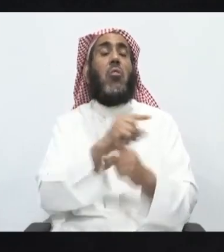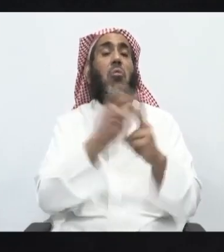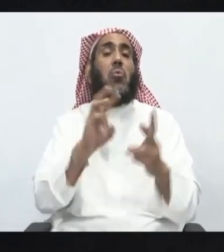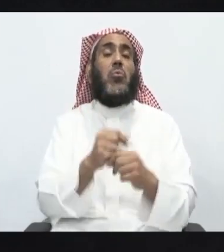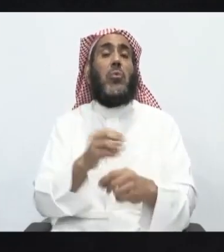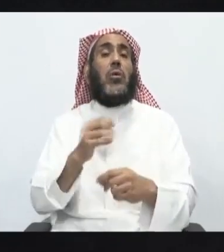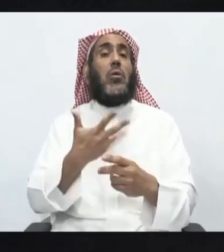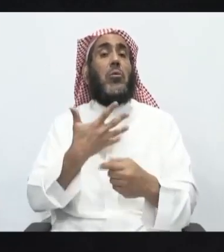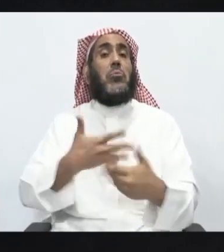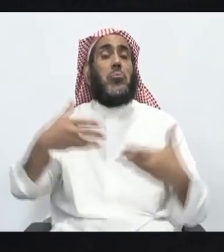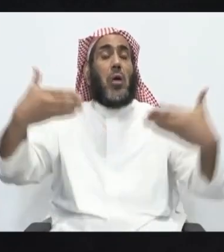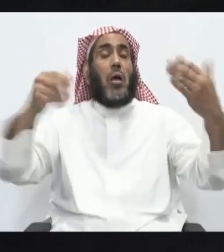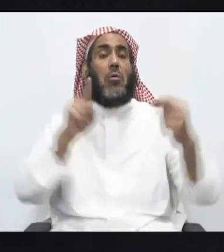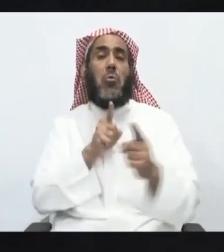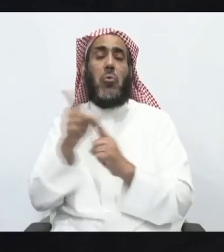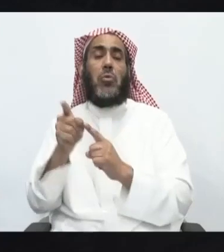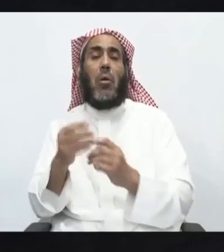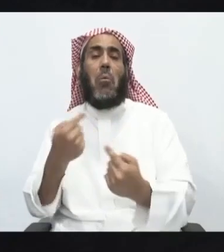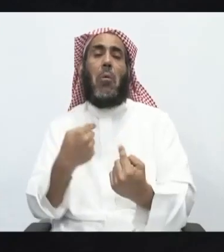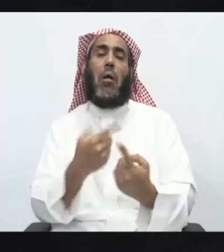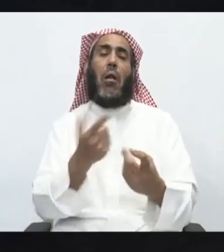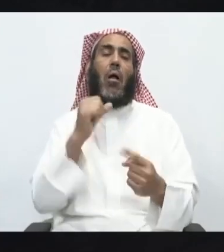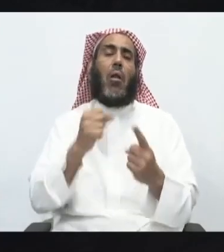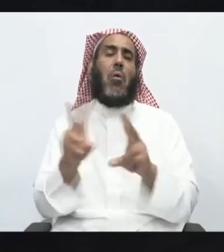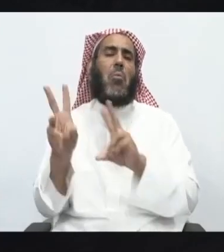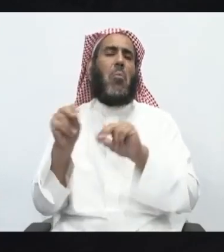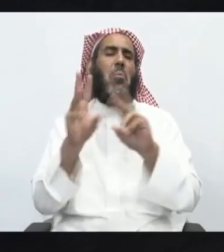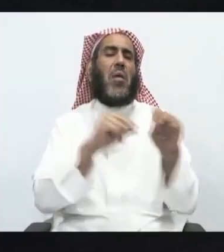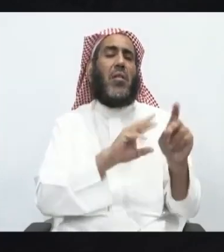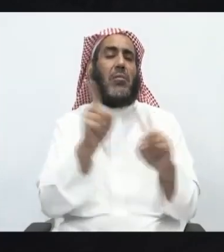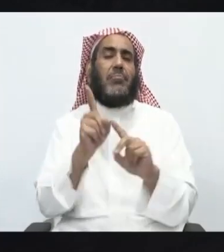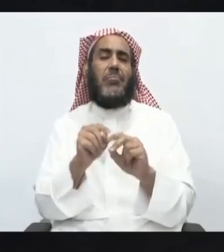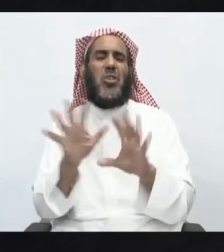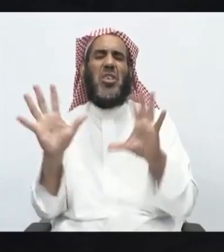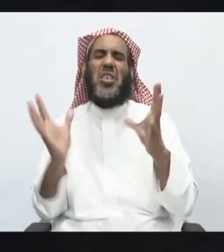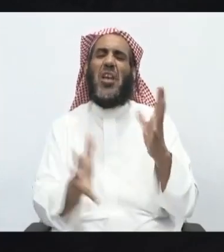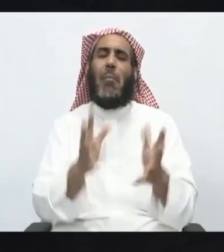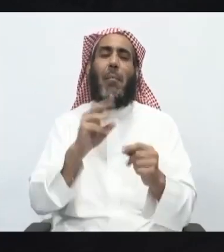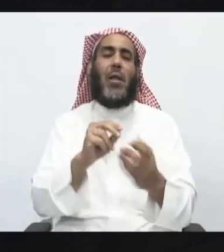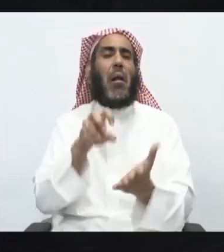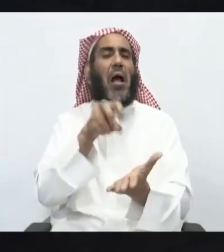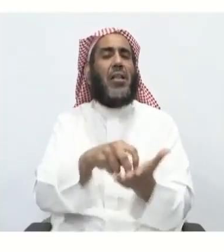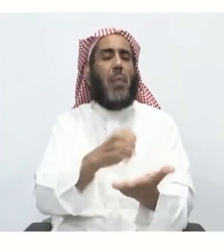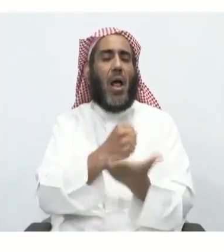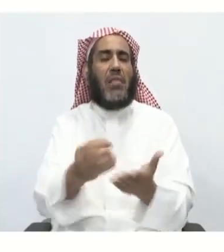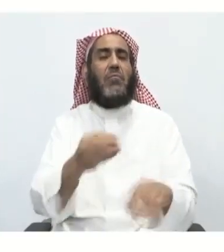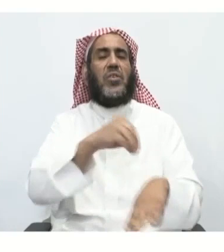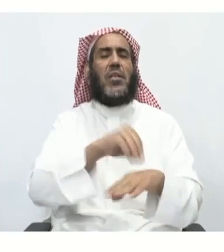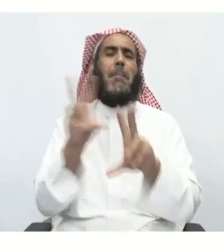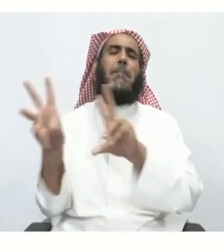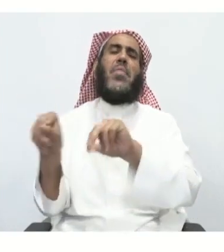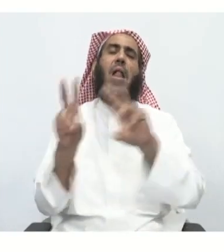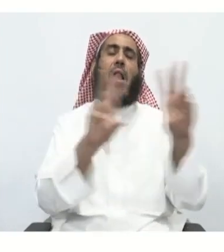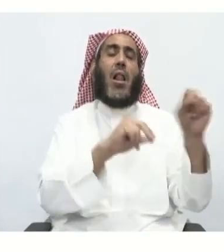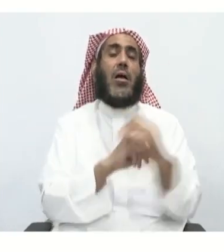وانا لا لا اعطى فكانه يمثل على حالته بهذه القاعده بالحذف والزياده